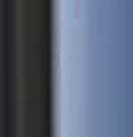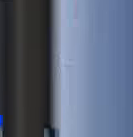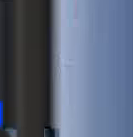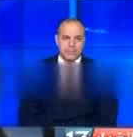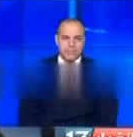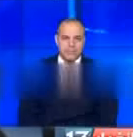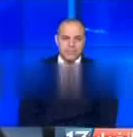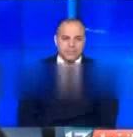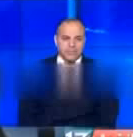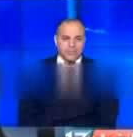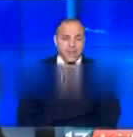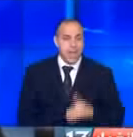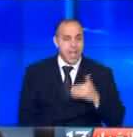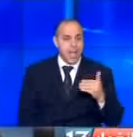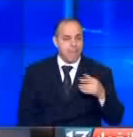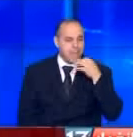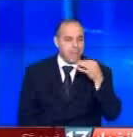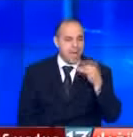بعد اليوم.